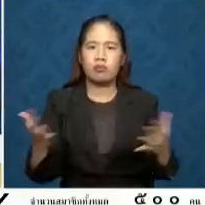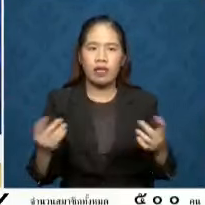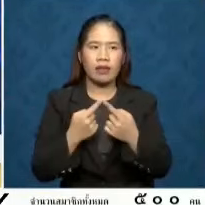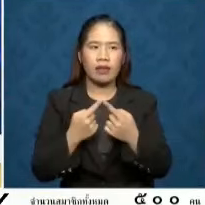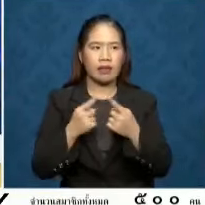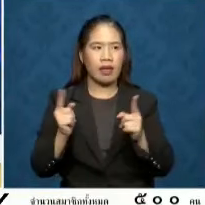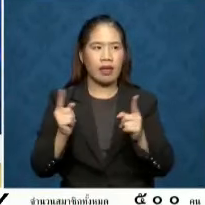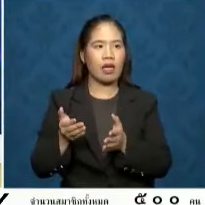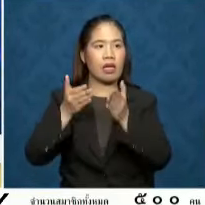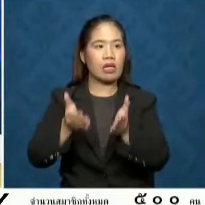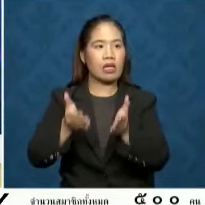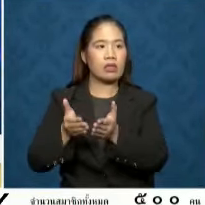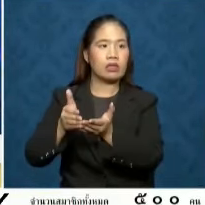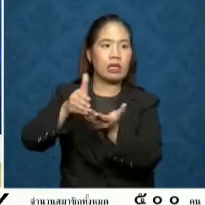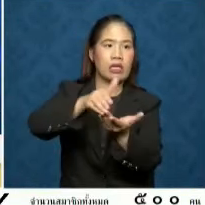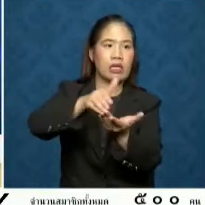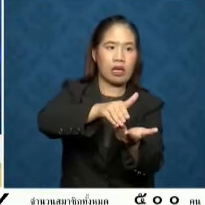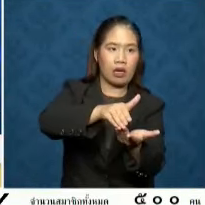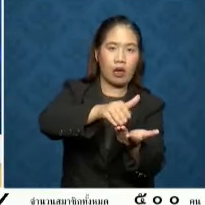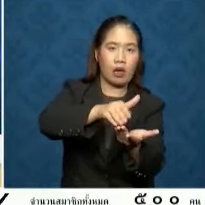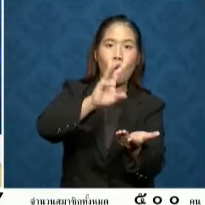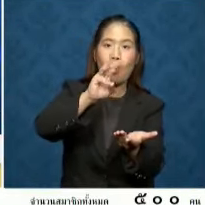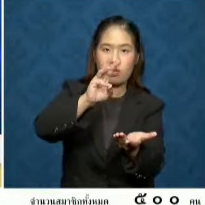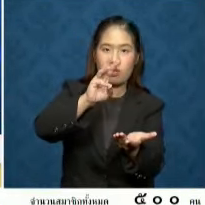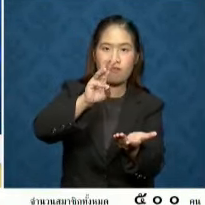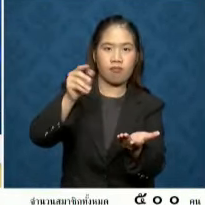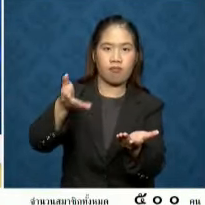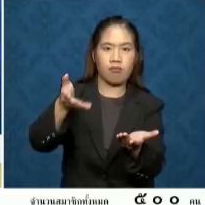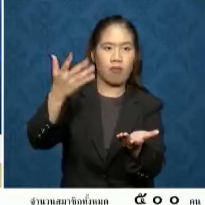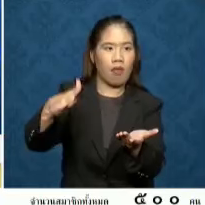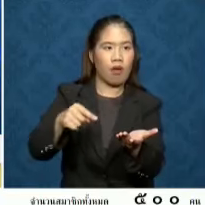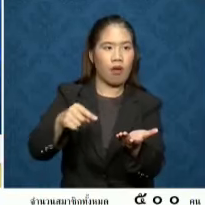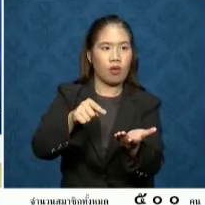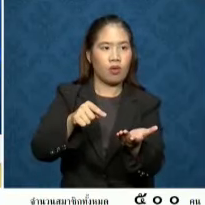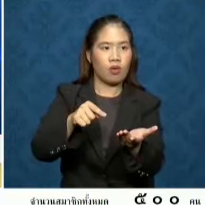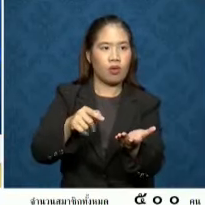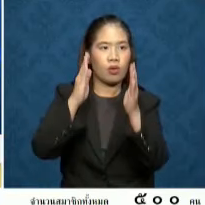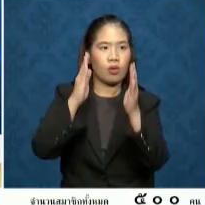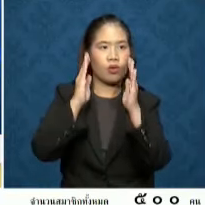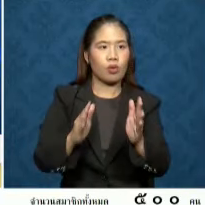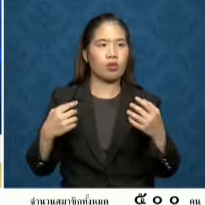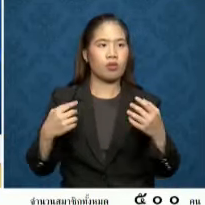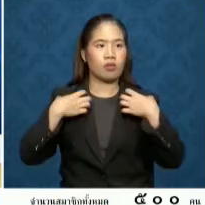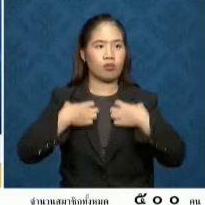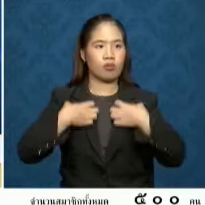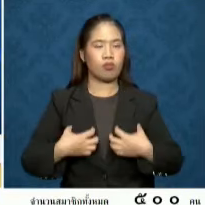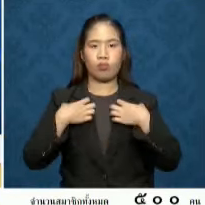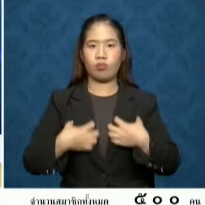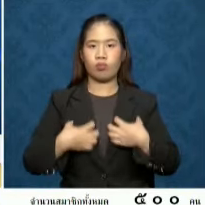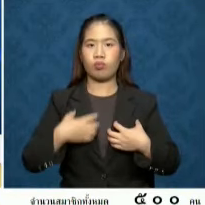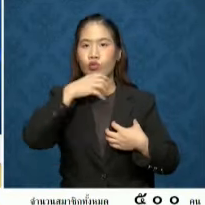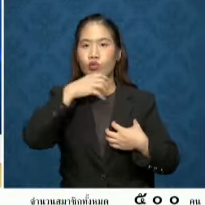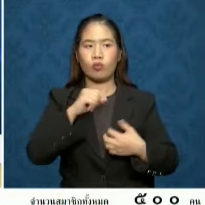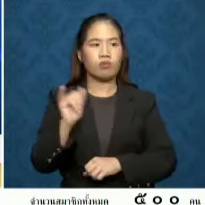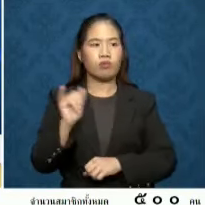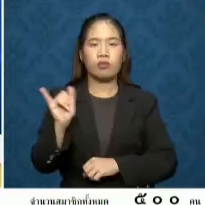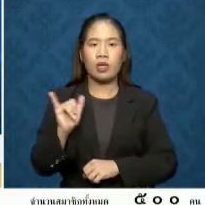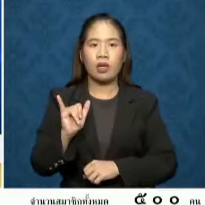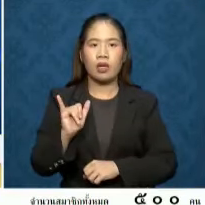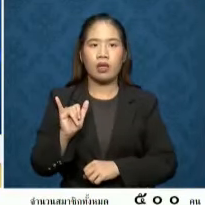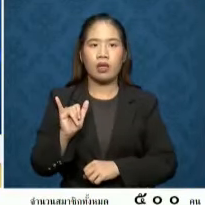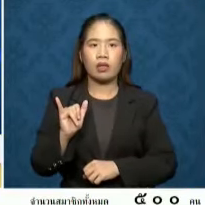องศาแล้วมากกว่า60องศาแล้วหลายคนก็ยังไม่ได้สวมเสื้อชูชีพเขาไม่ได้ใจก